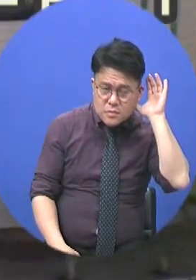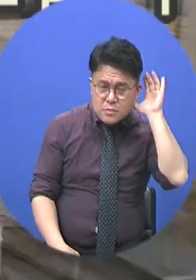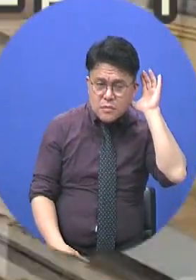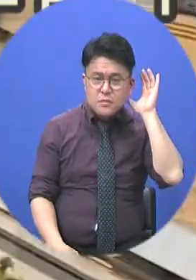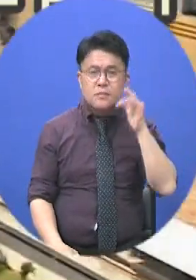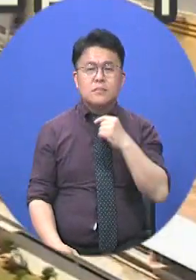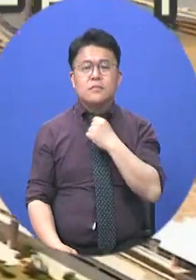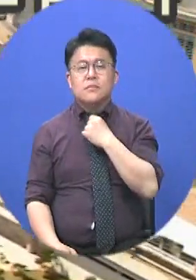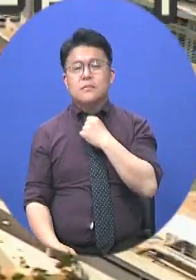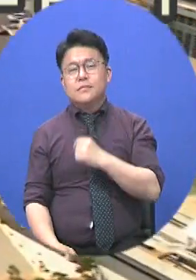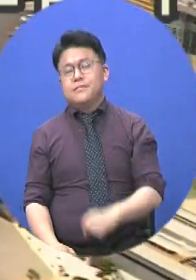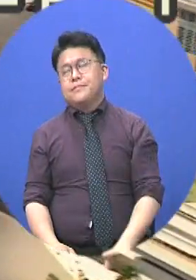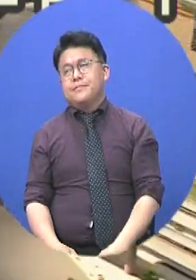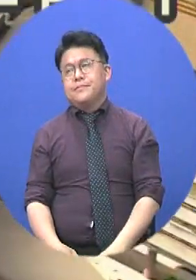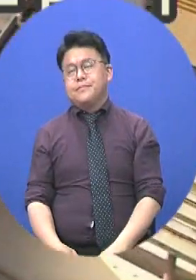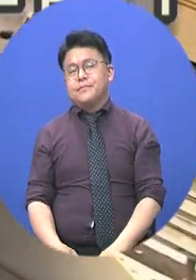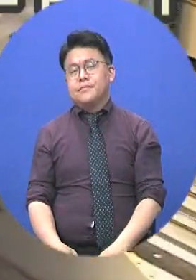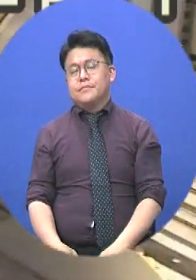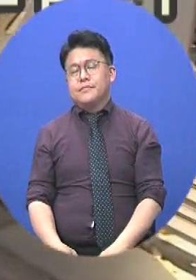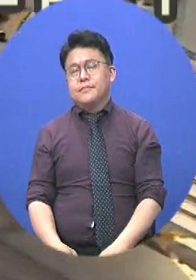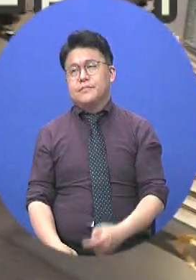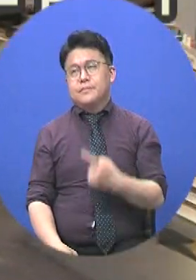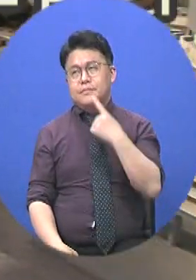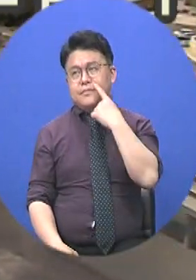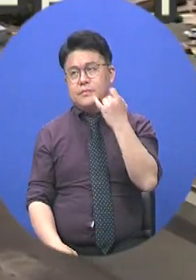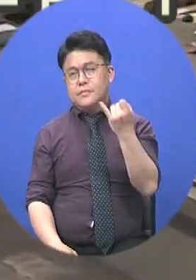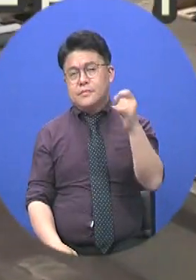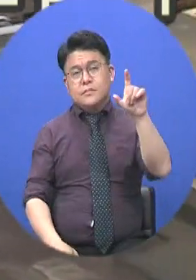그 목소리